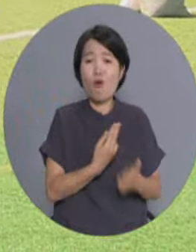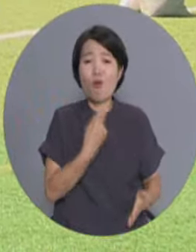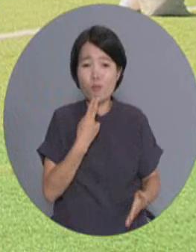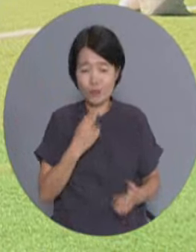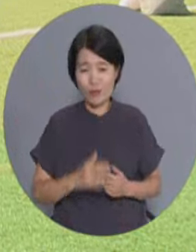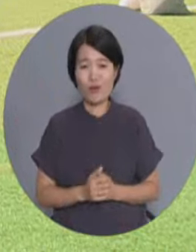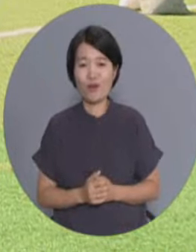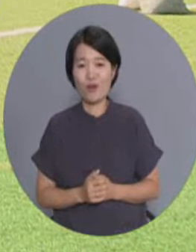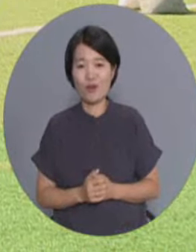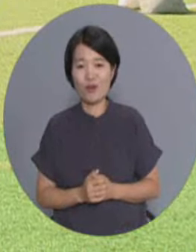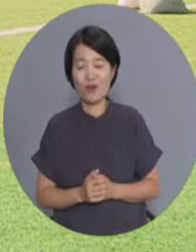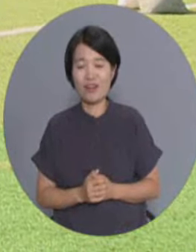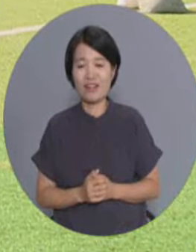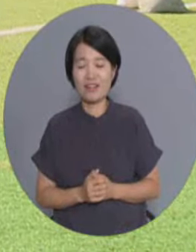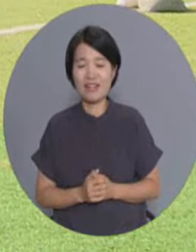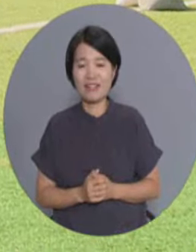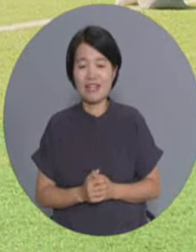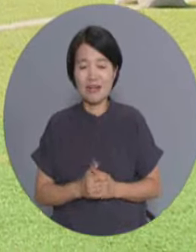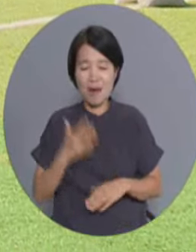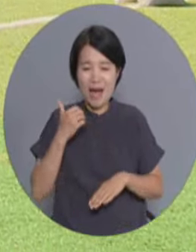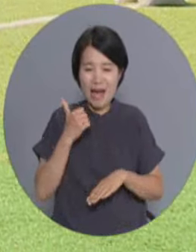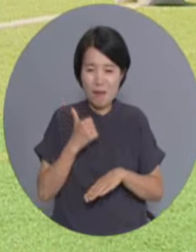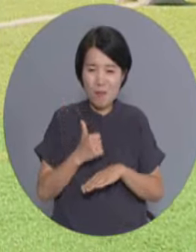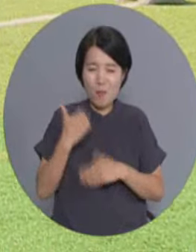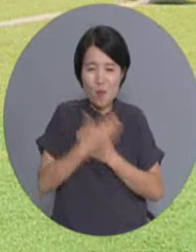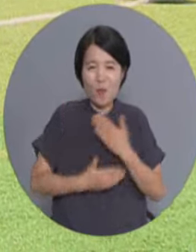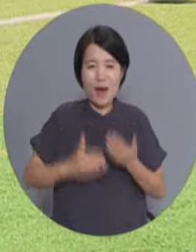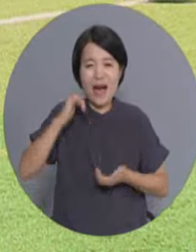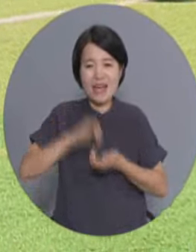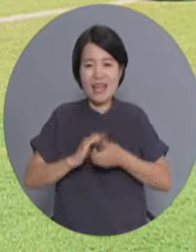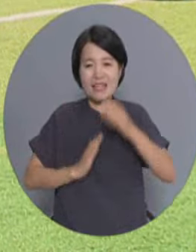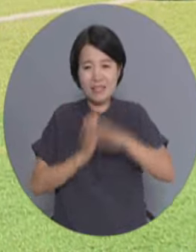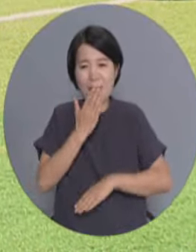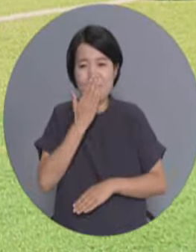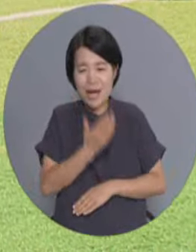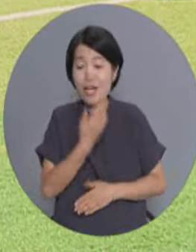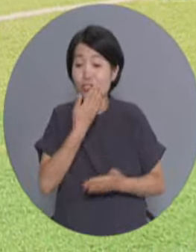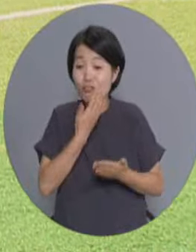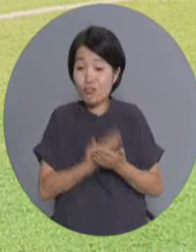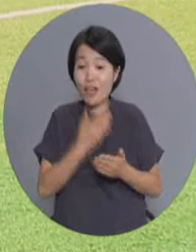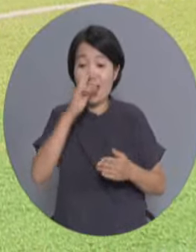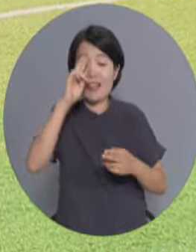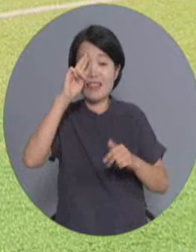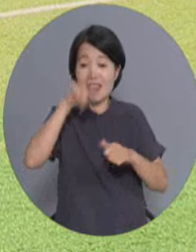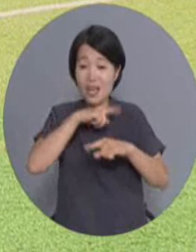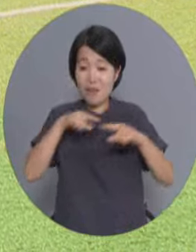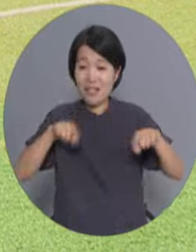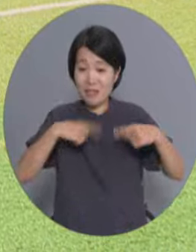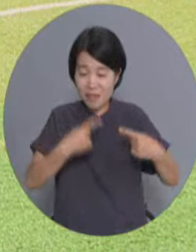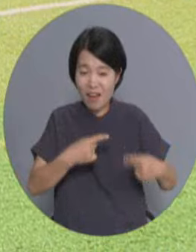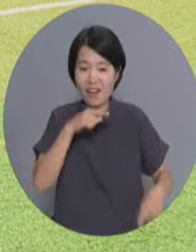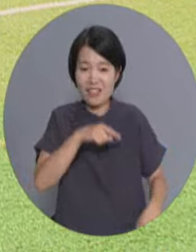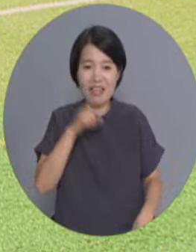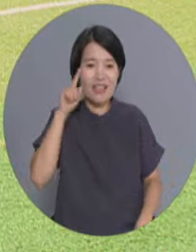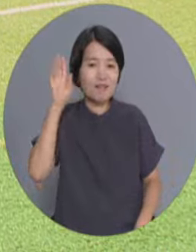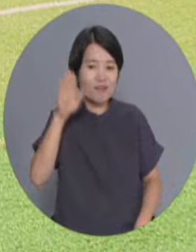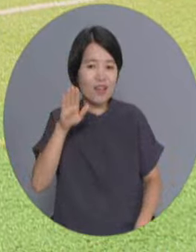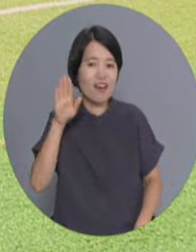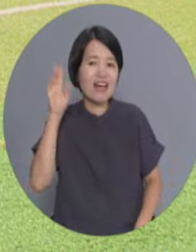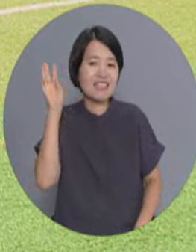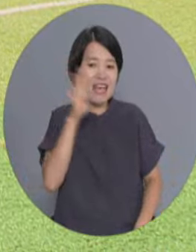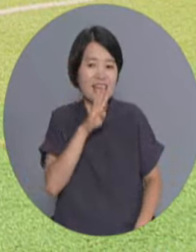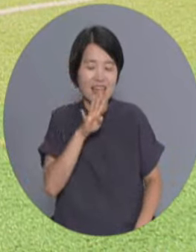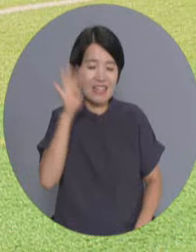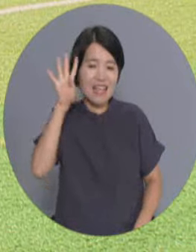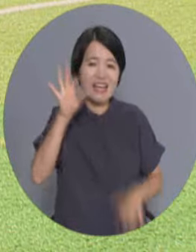얼마나 많은 참여자들이 인간의 한계를 극복하고 완주하느냐가 중요한 이번 대회는 내일부터 4일간 구례